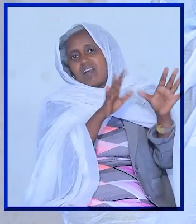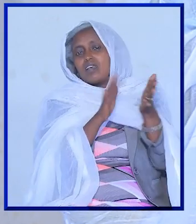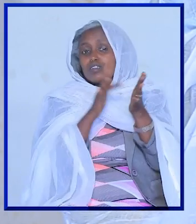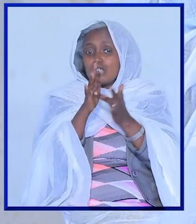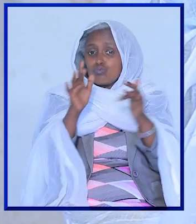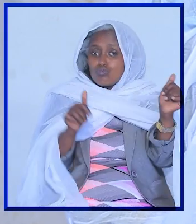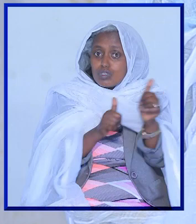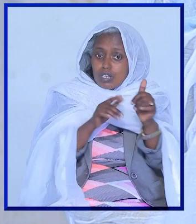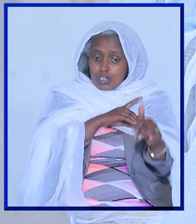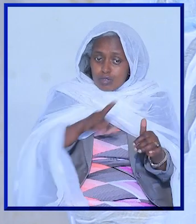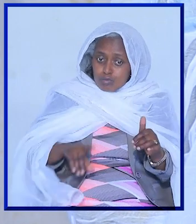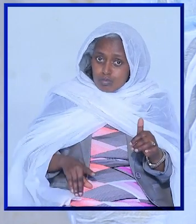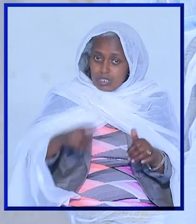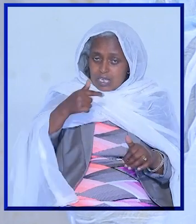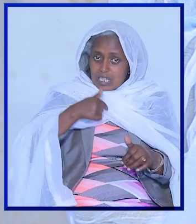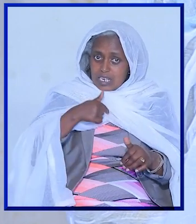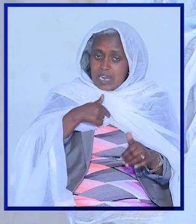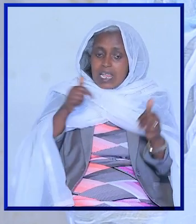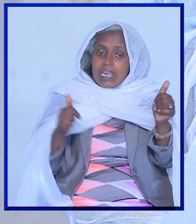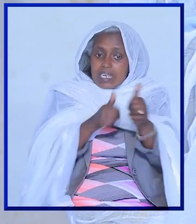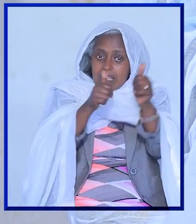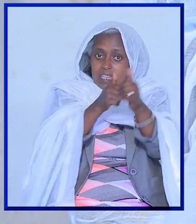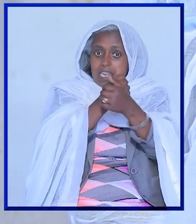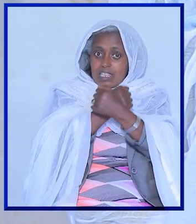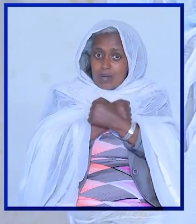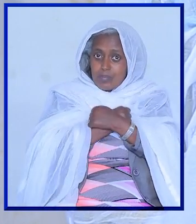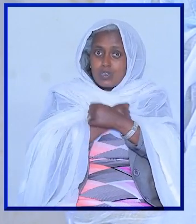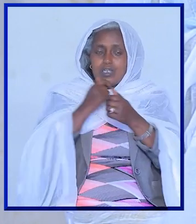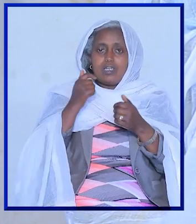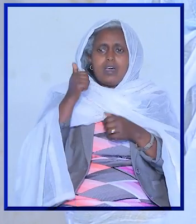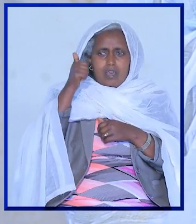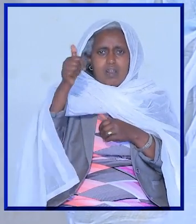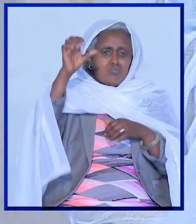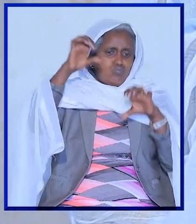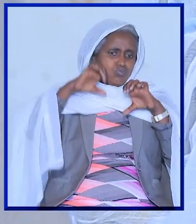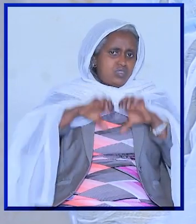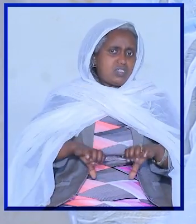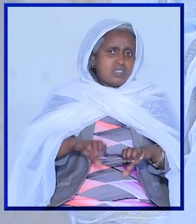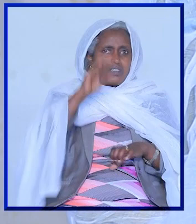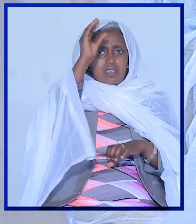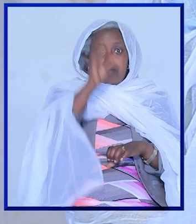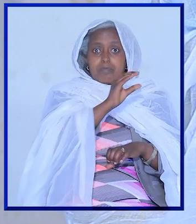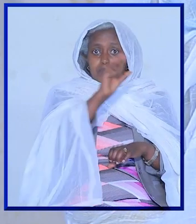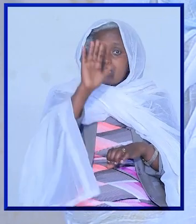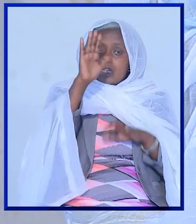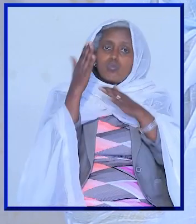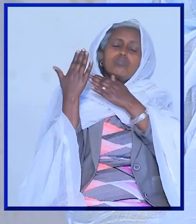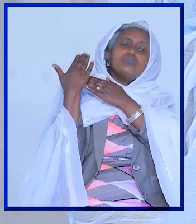ኢየሱስ ክርስቶስ እኔን ሊከተል የሚወድ ራሱን ይካድ መስቀሉን ይሸከም